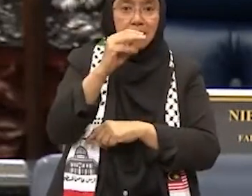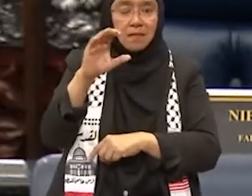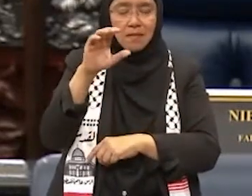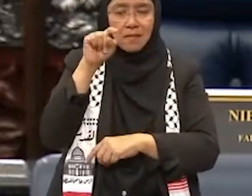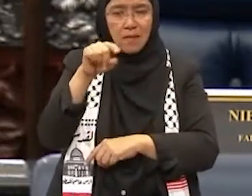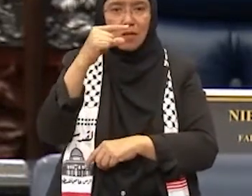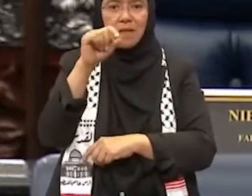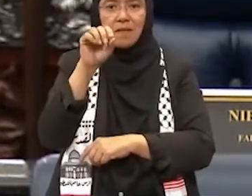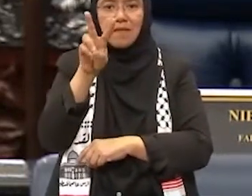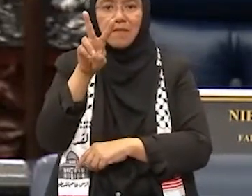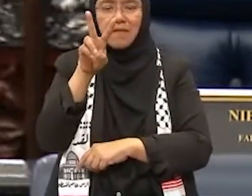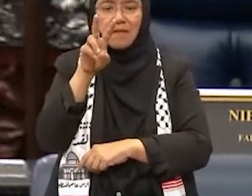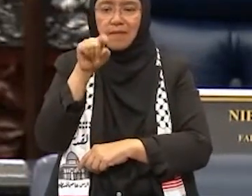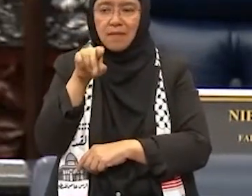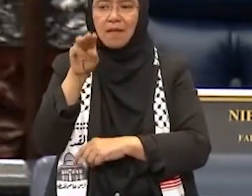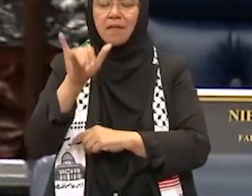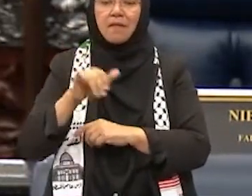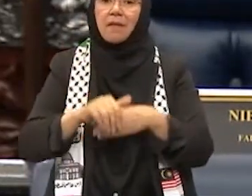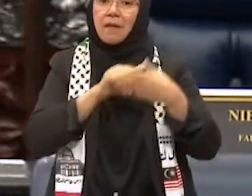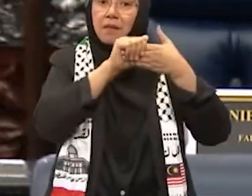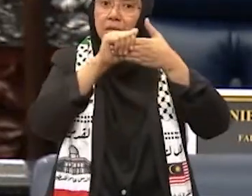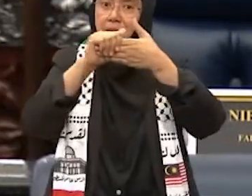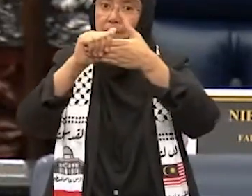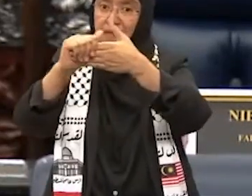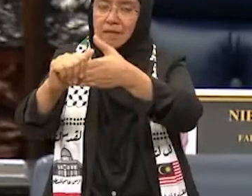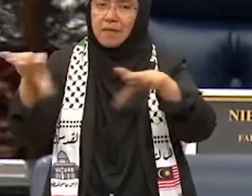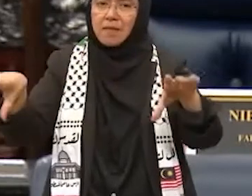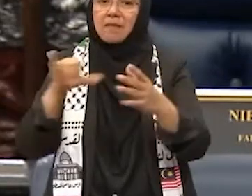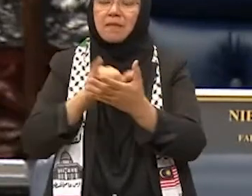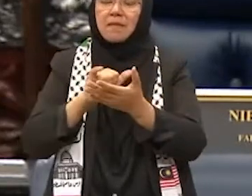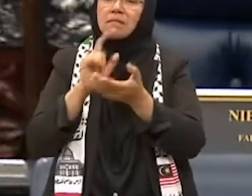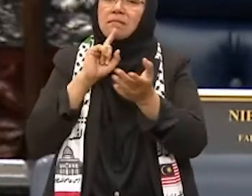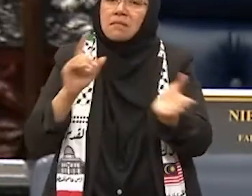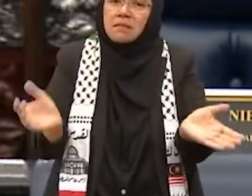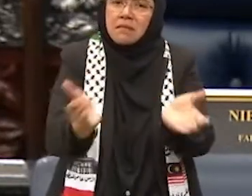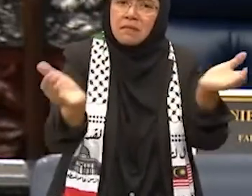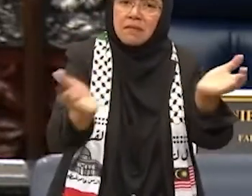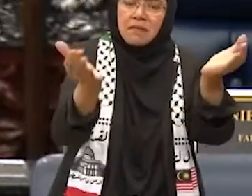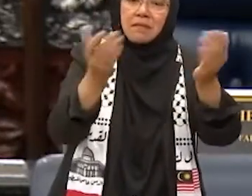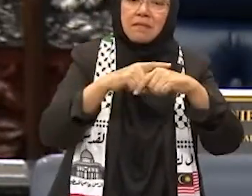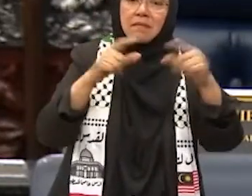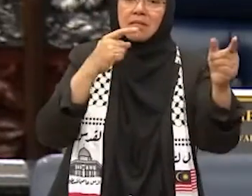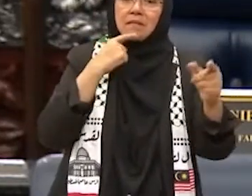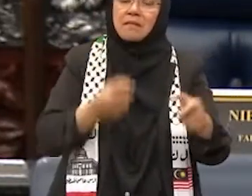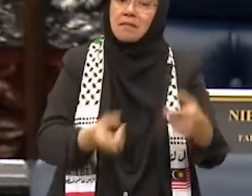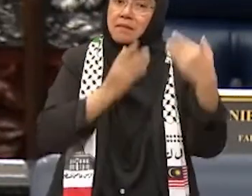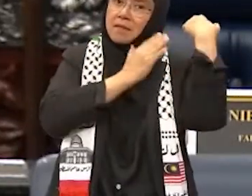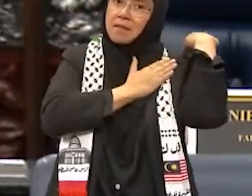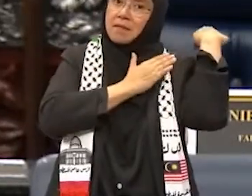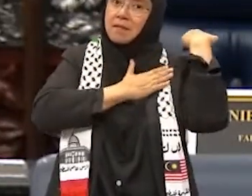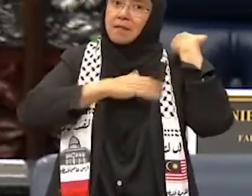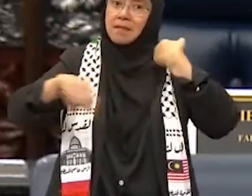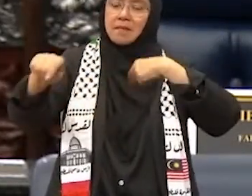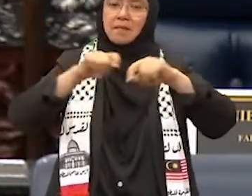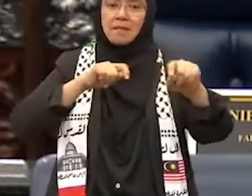panduan yang dinyatakan dalam kod kandungan menggalakkan pendekatan bertanggungjawab dalam peruntukan kandungan dan prosijur kawalan kendiri